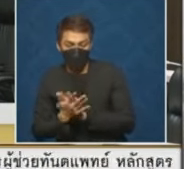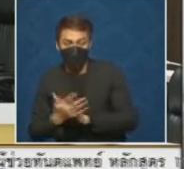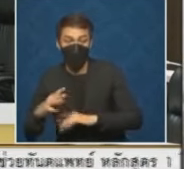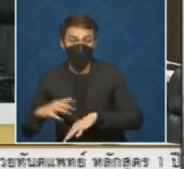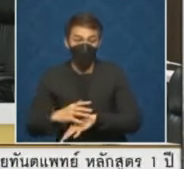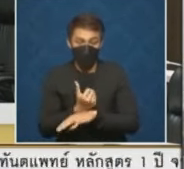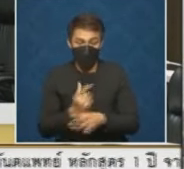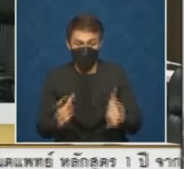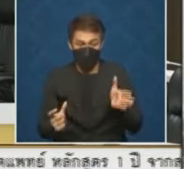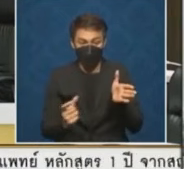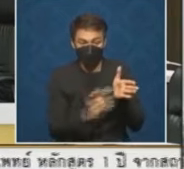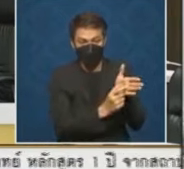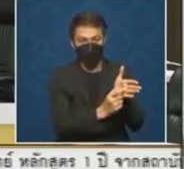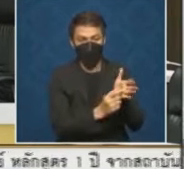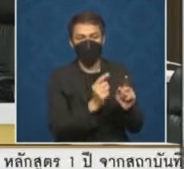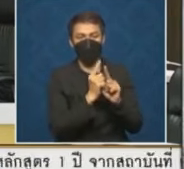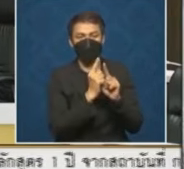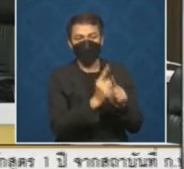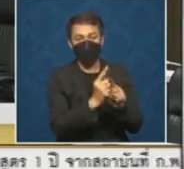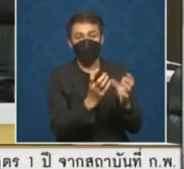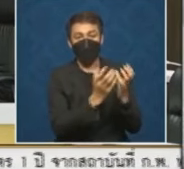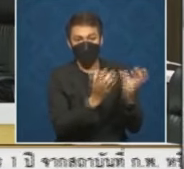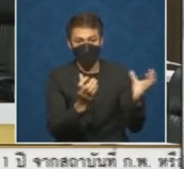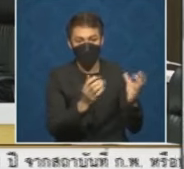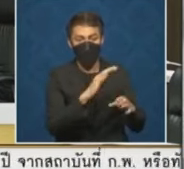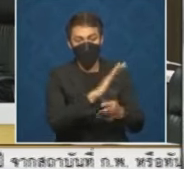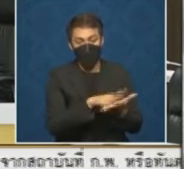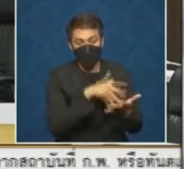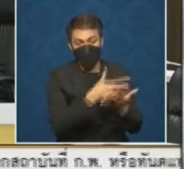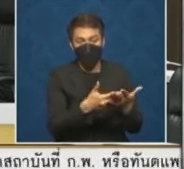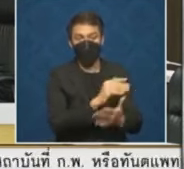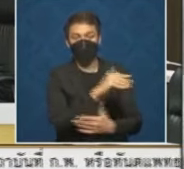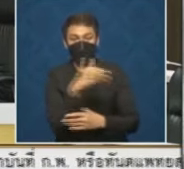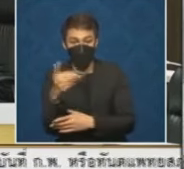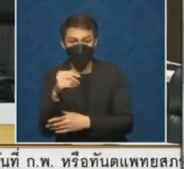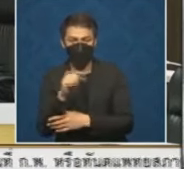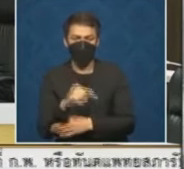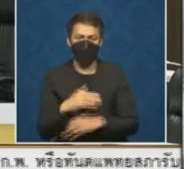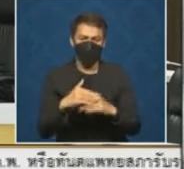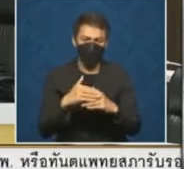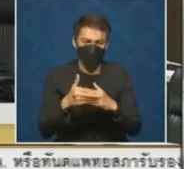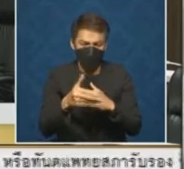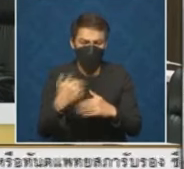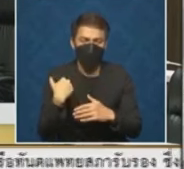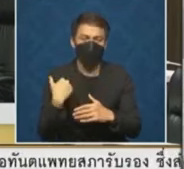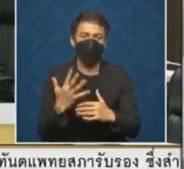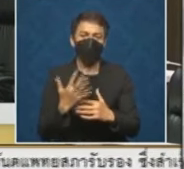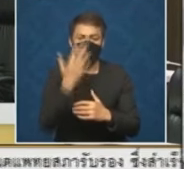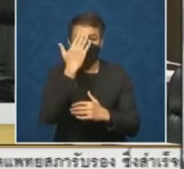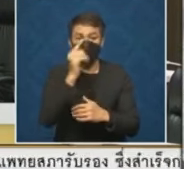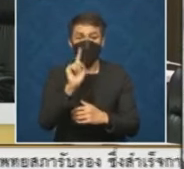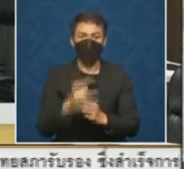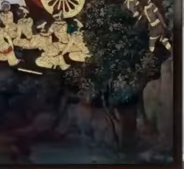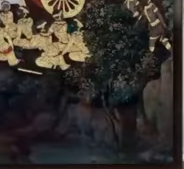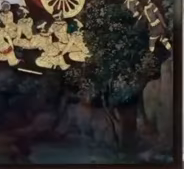ามเกียรติ ์อ๋อตอนนั้น ให้พลเอกประยุทธ์เล่นบทพระรามพระลักษณ์อะไรประมาณนี ้ นะถ้างั้นอีกฝ่ายก็ต้องเป็นทศกัณฐ์น